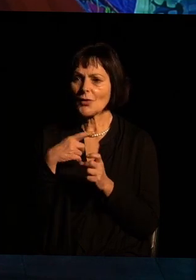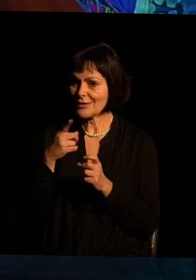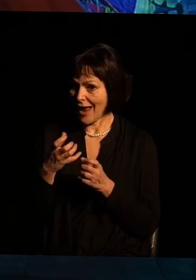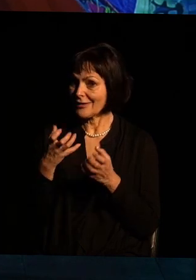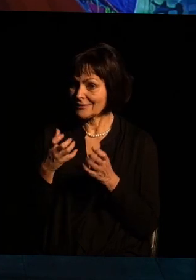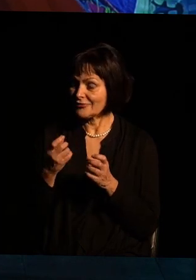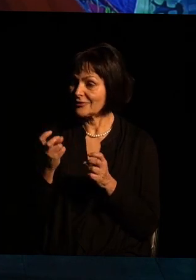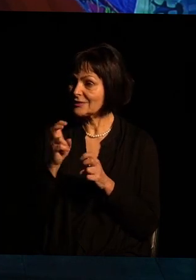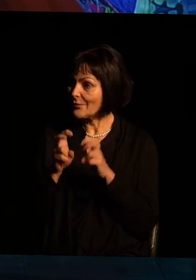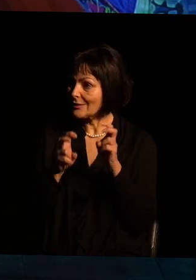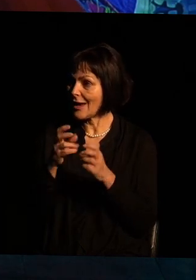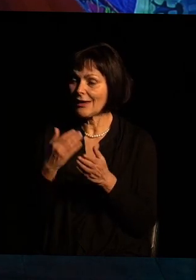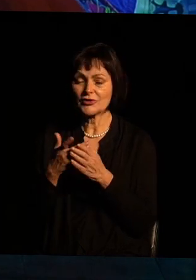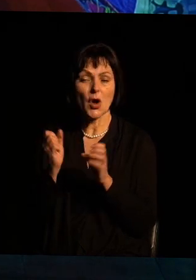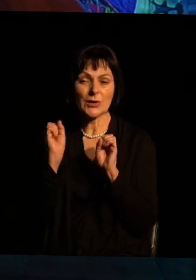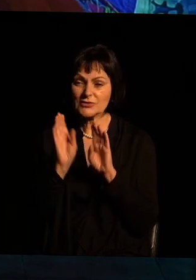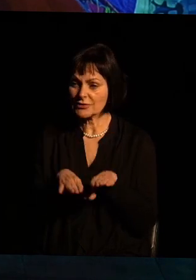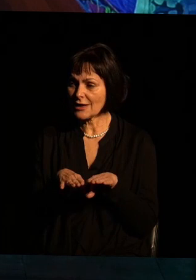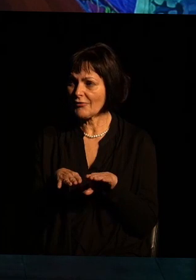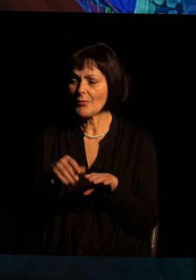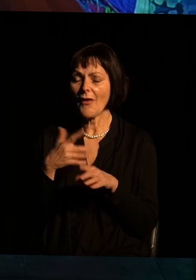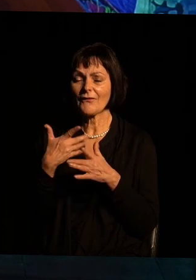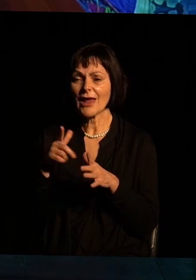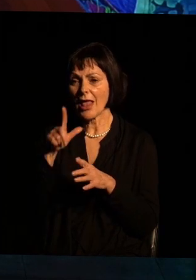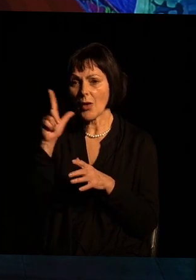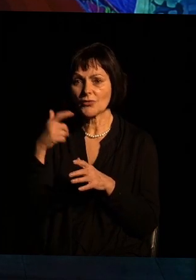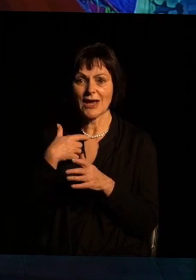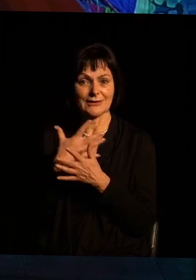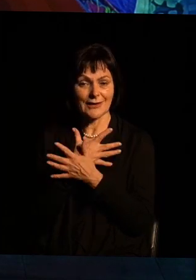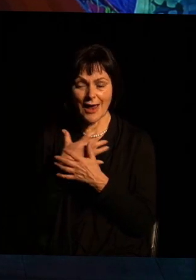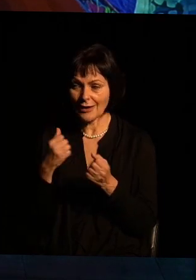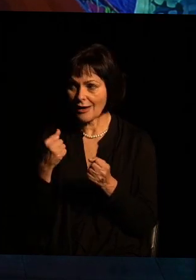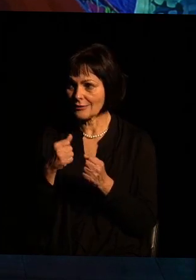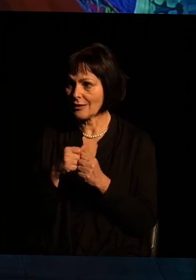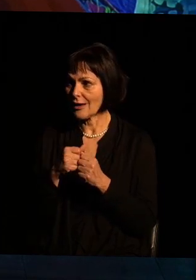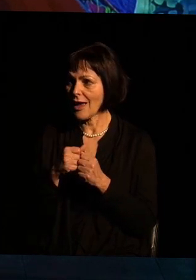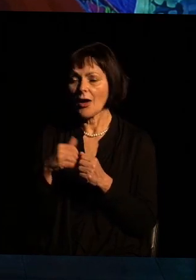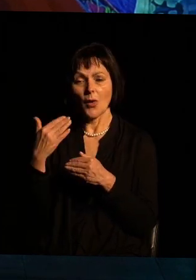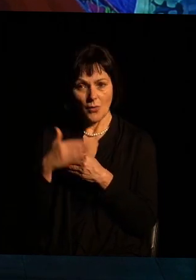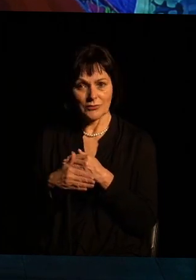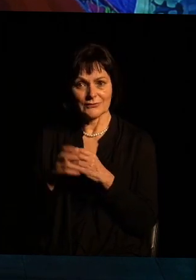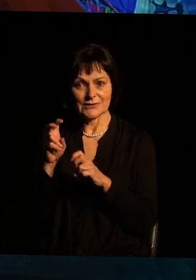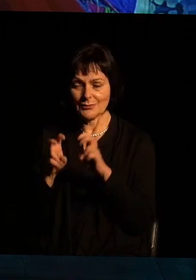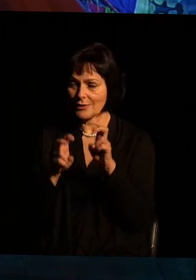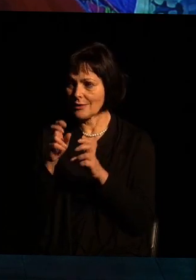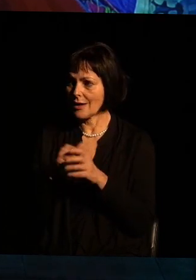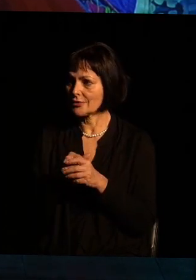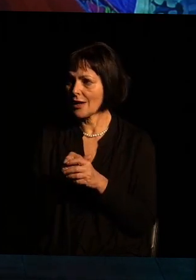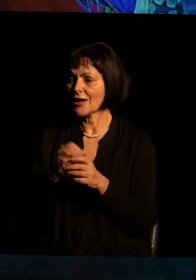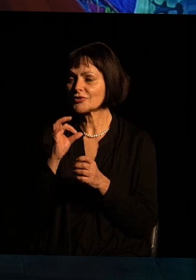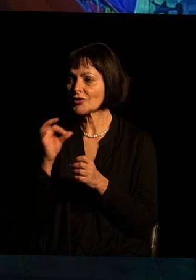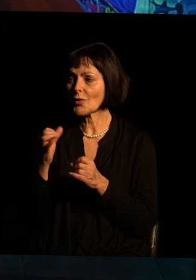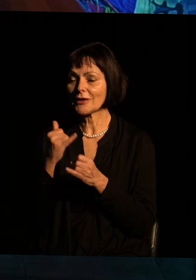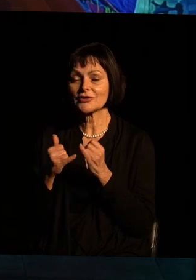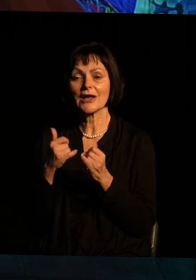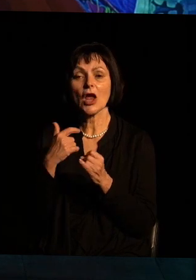się wspinałeś, czy czemu nie rzuciłeś, bo wielu ludzi oczywiście po jakichś tragediach przestaje się w ogóle wspinać, szczególnie